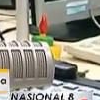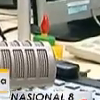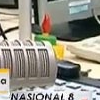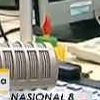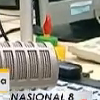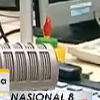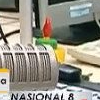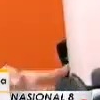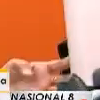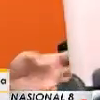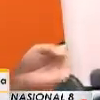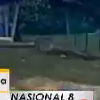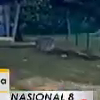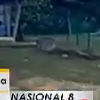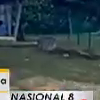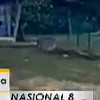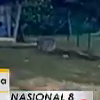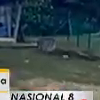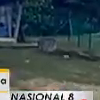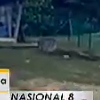bermakna informasi